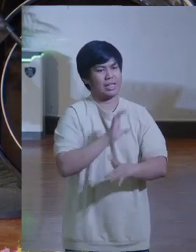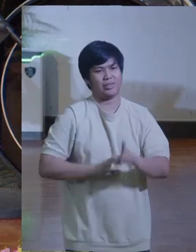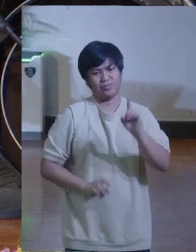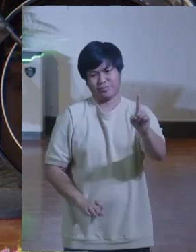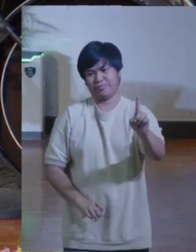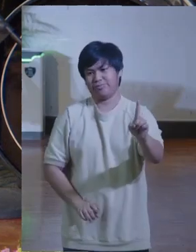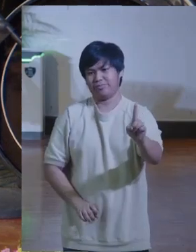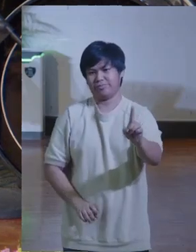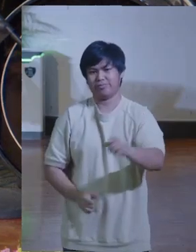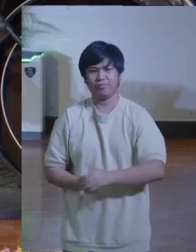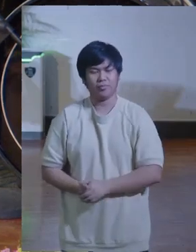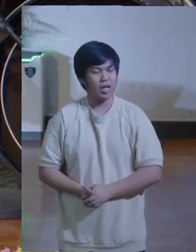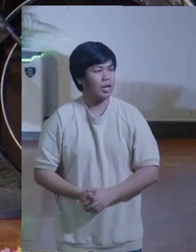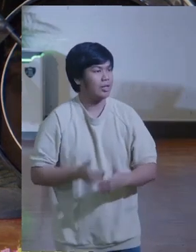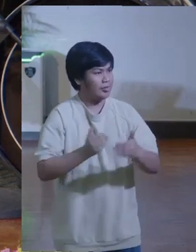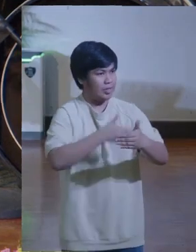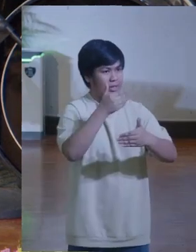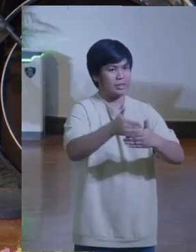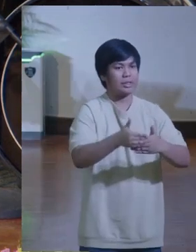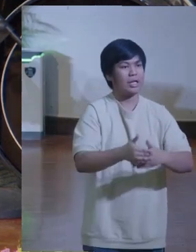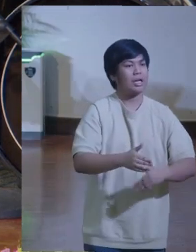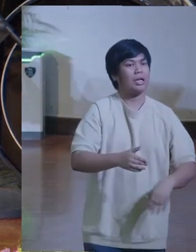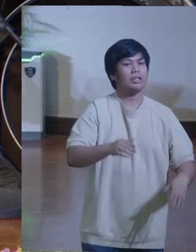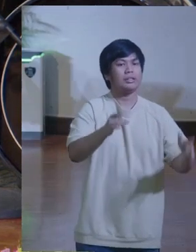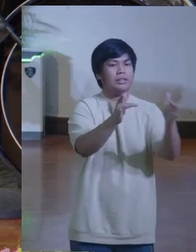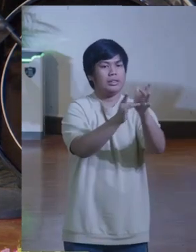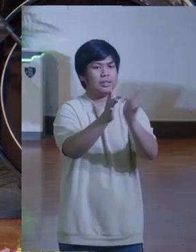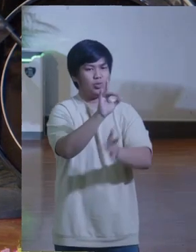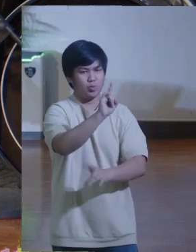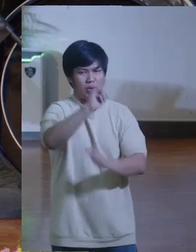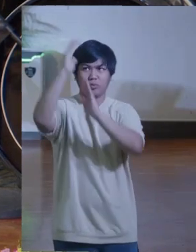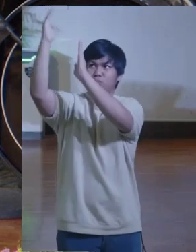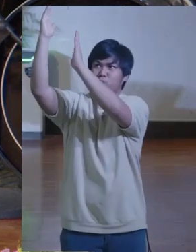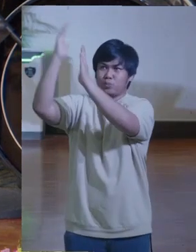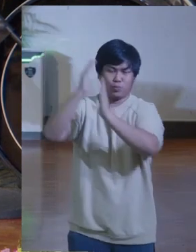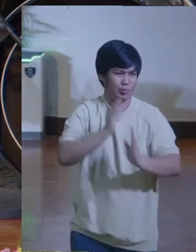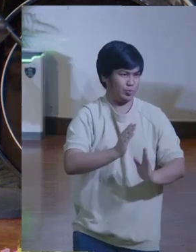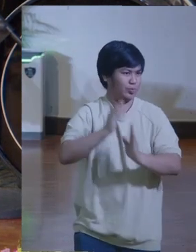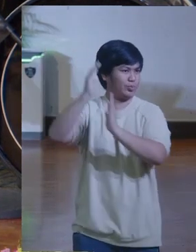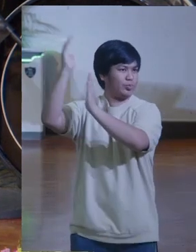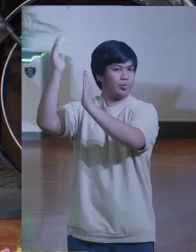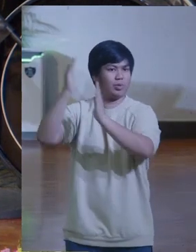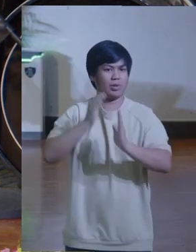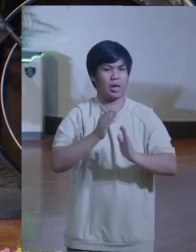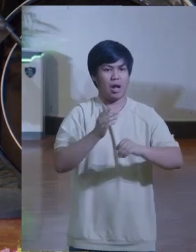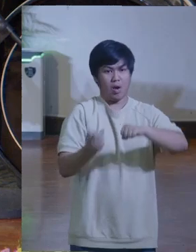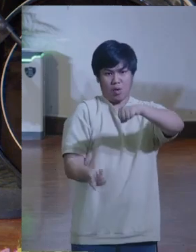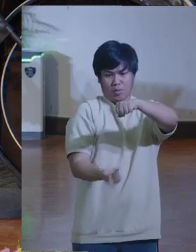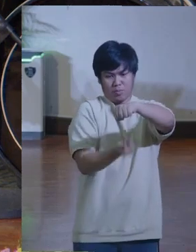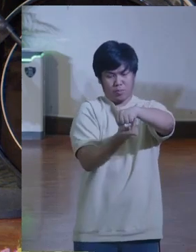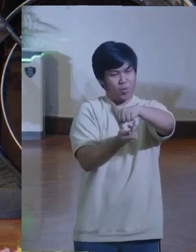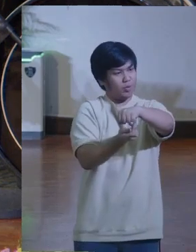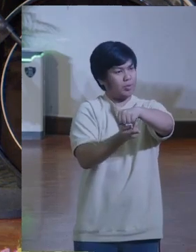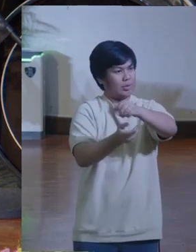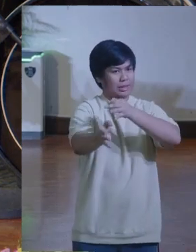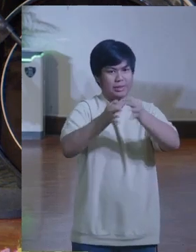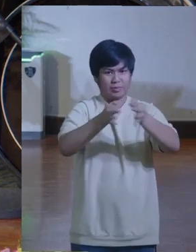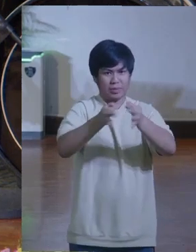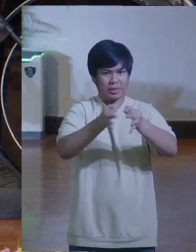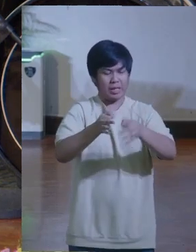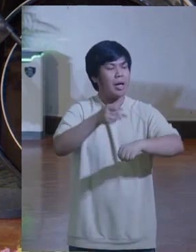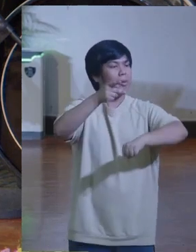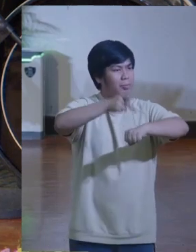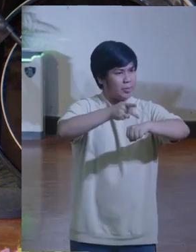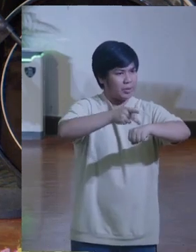lang ang tanging tagapamagitan. Sinabi naman ito ni Pablo. So yung una sinabi ni Pedro, ni